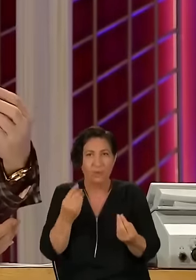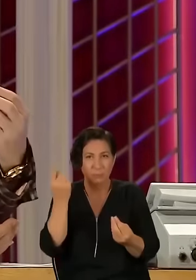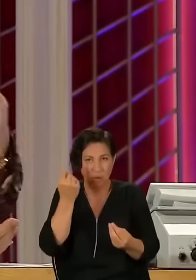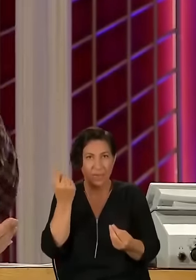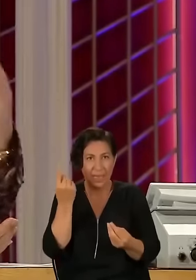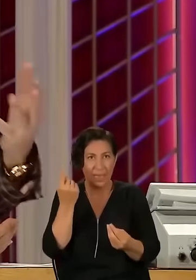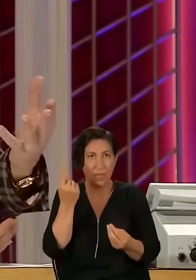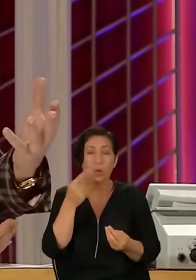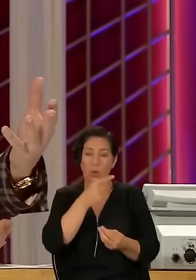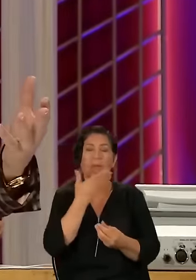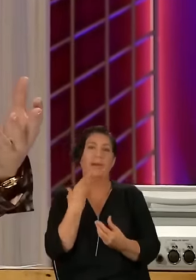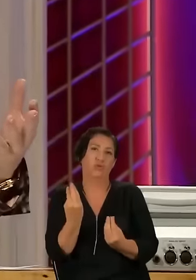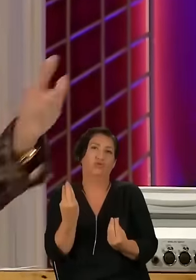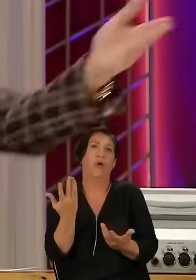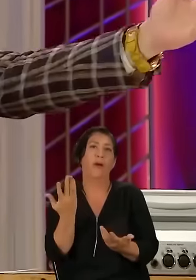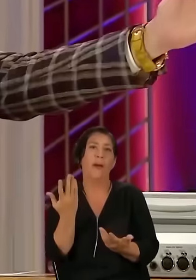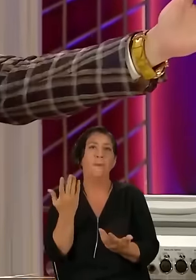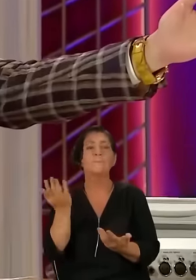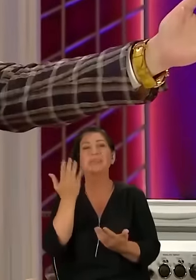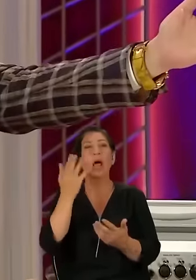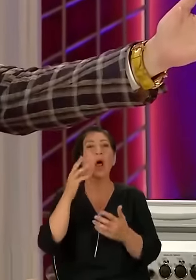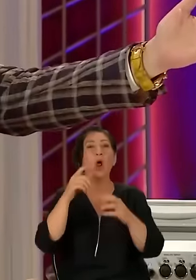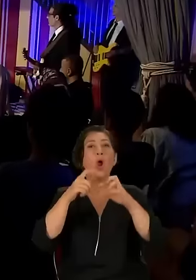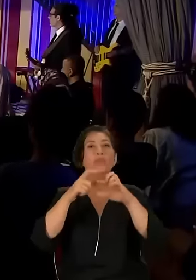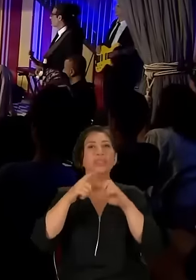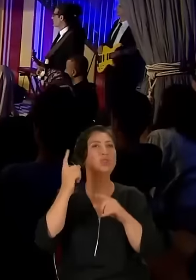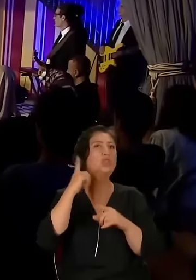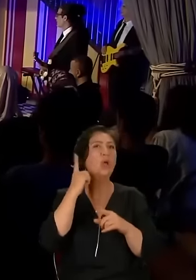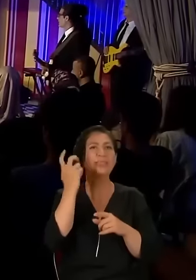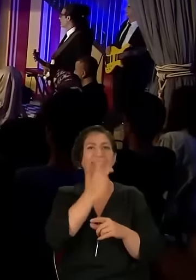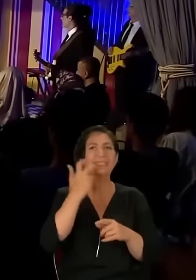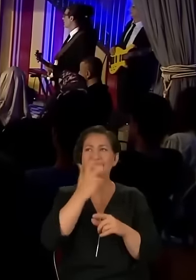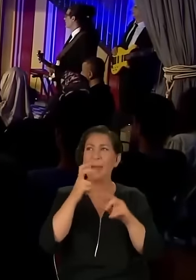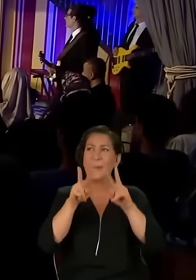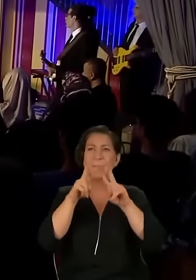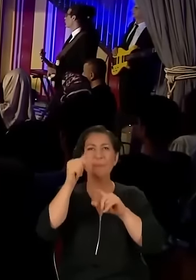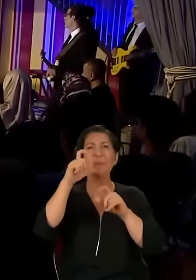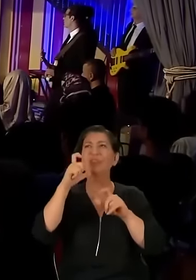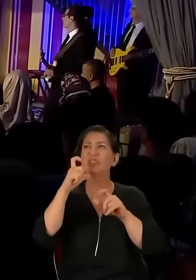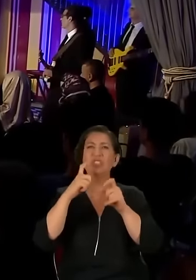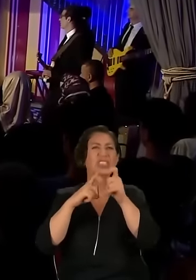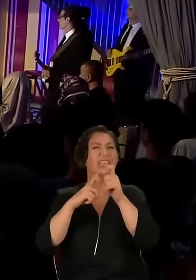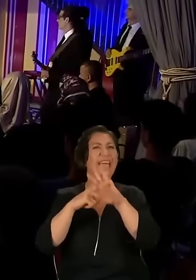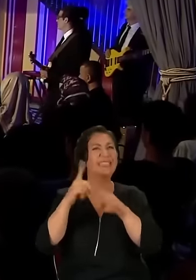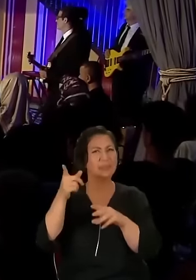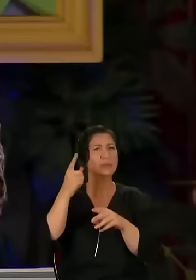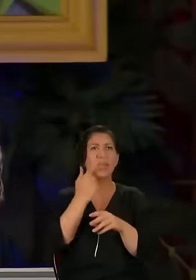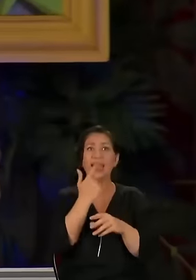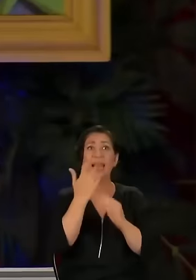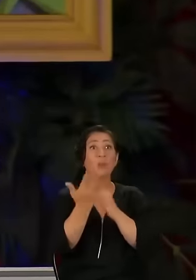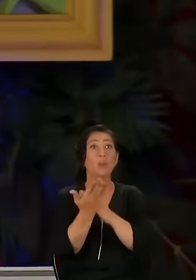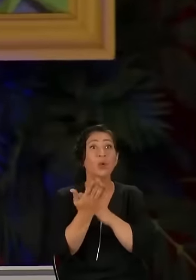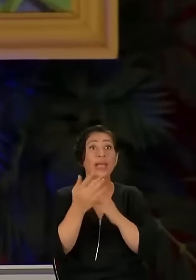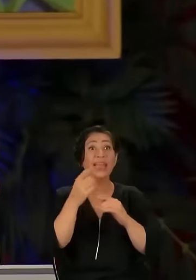şeyi bence ona yakışıyor da. Mesela Rolling Stones'un solisti Mick Jagger'ın da dili büyüktür. Ve hatta